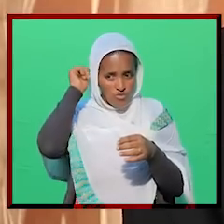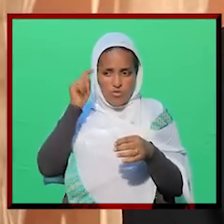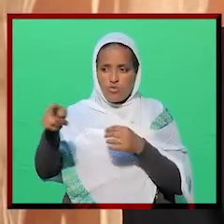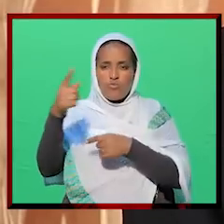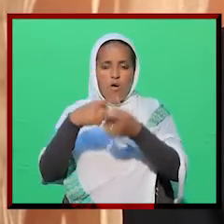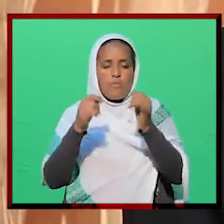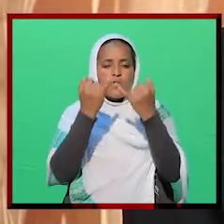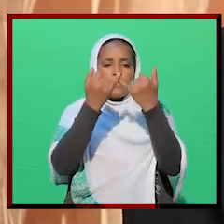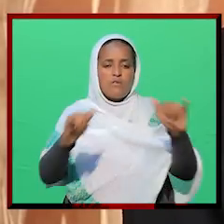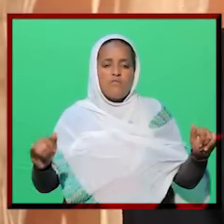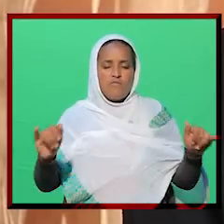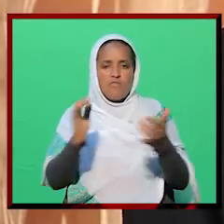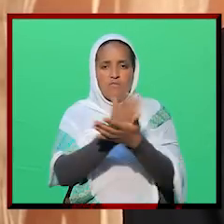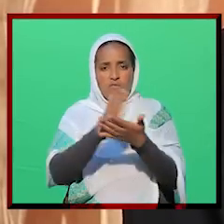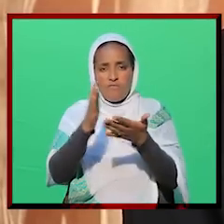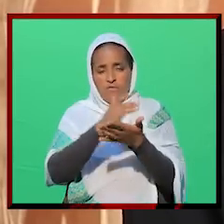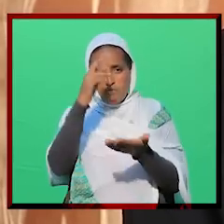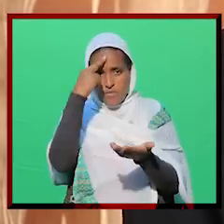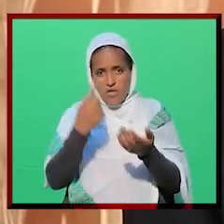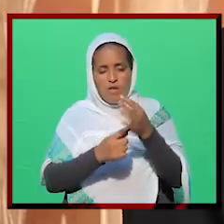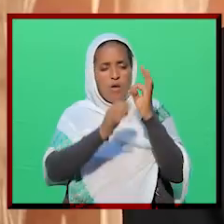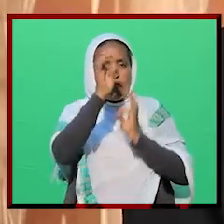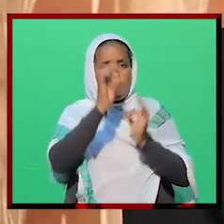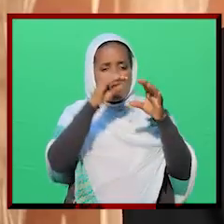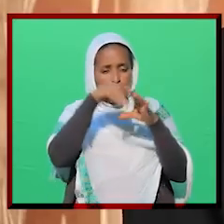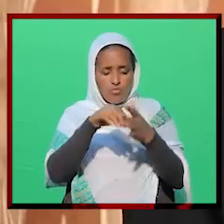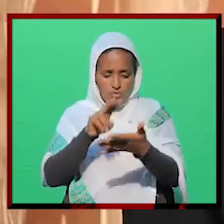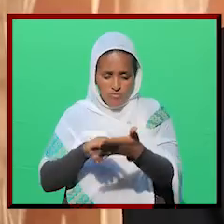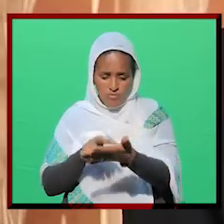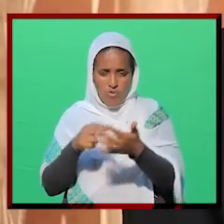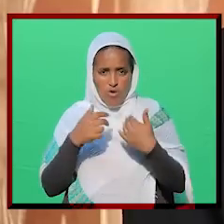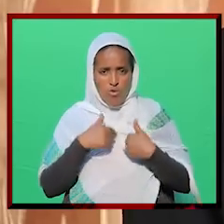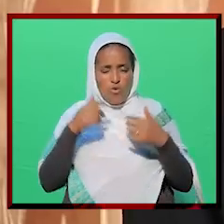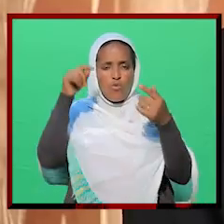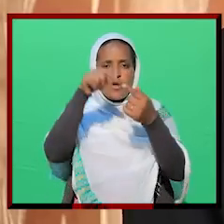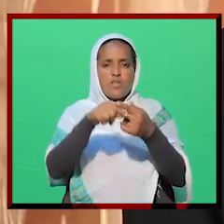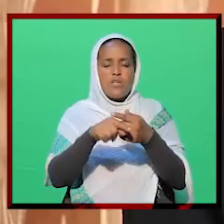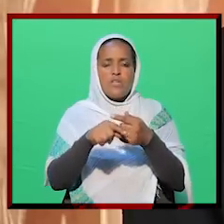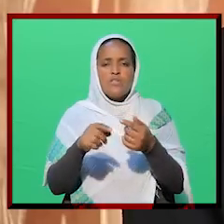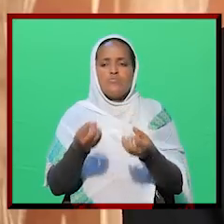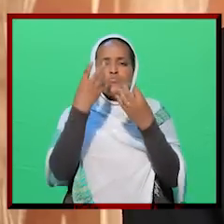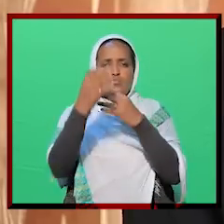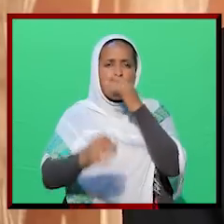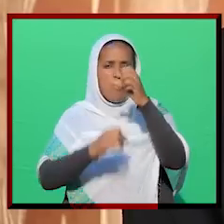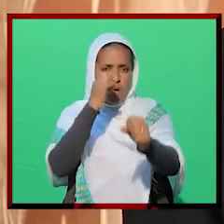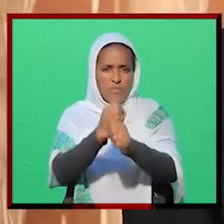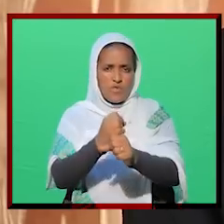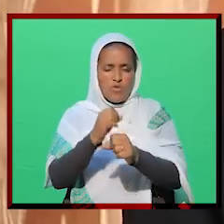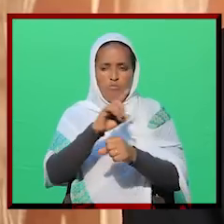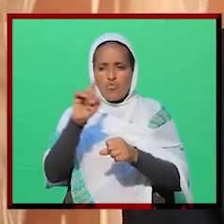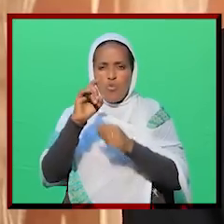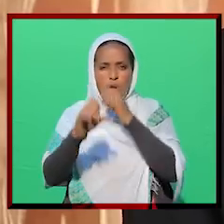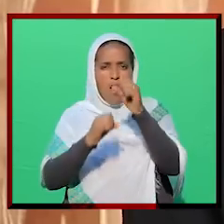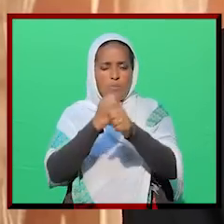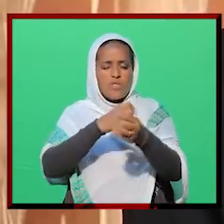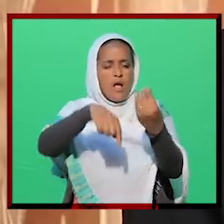ያው ፖለቲካው ይዳራቸው ሊቀሊቃውንት እንዳሉት በጣም የሚገርመው ስናስተውሰው